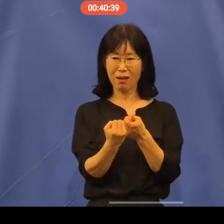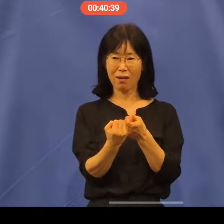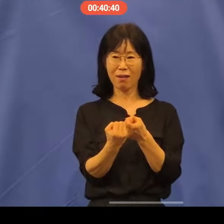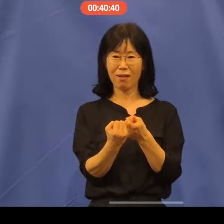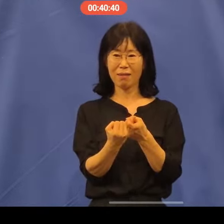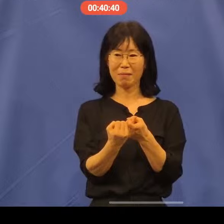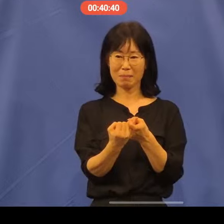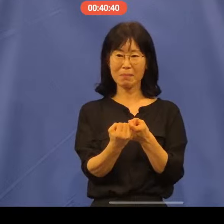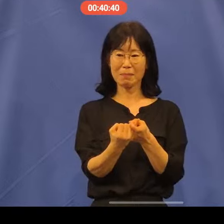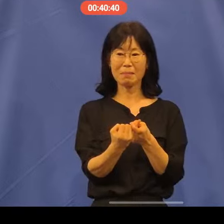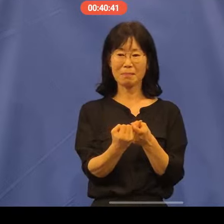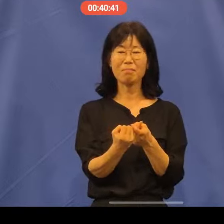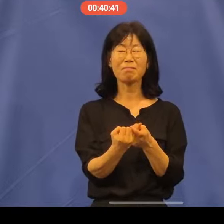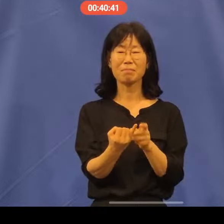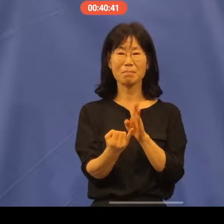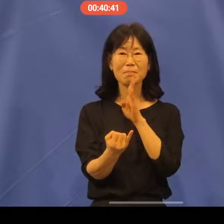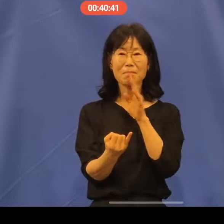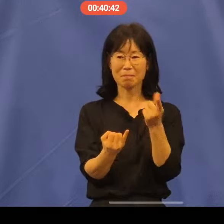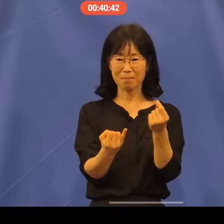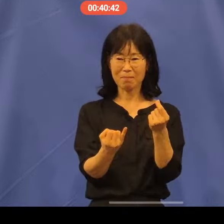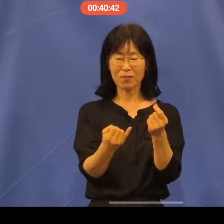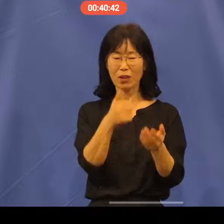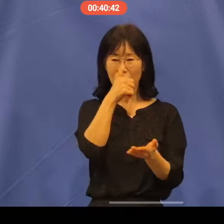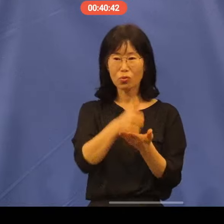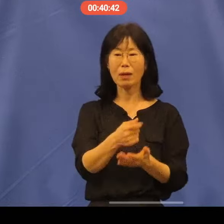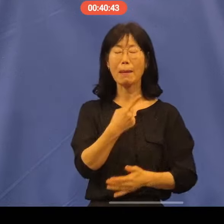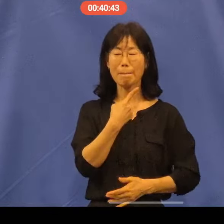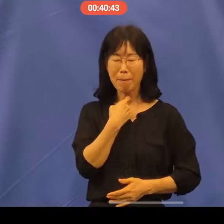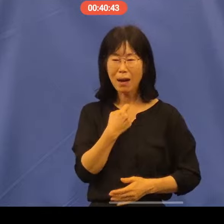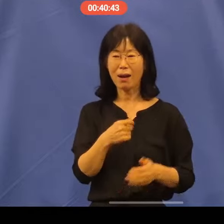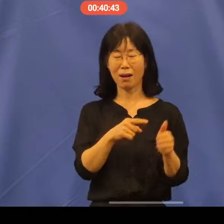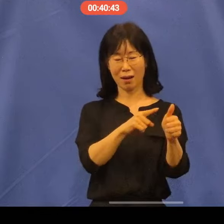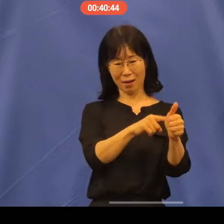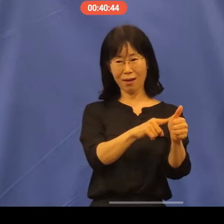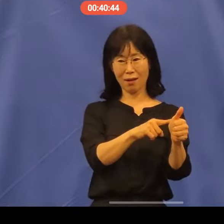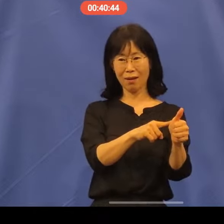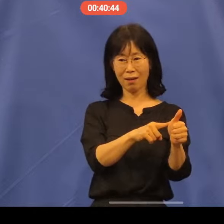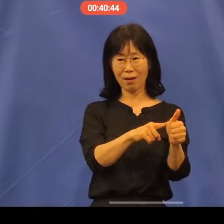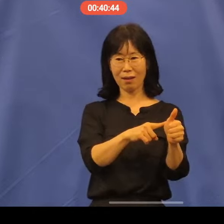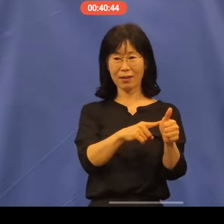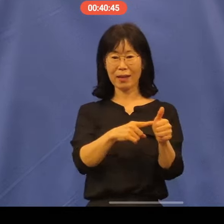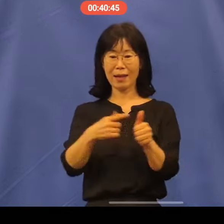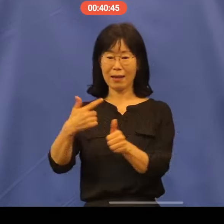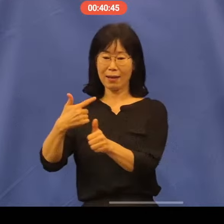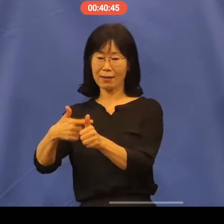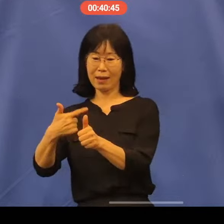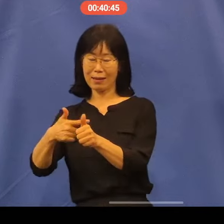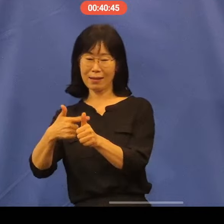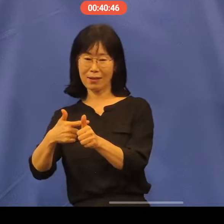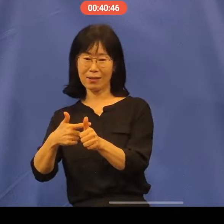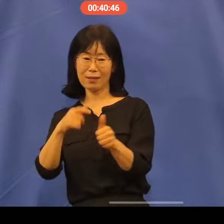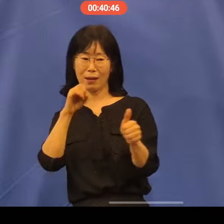회개하죠. 와, 엄청난 거예요. 그럼. 엄청난 거예요. 여러분, 왕 안 돼봐서 몰라요.